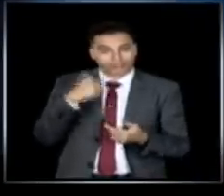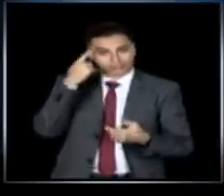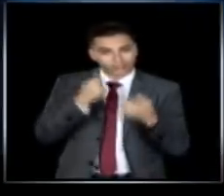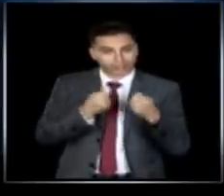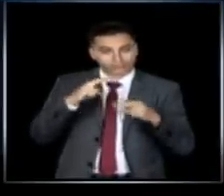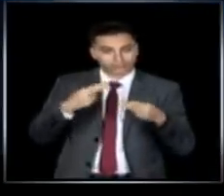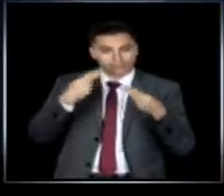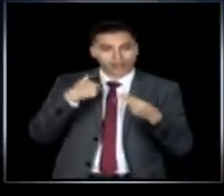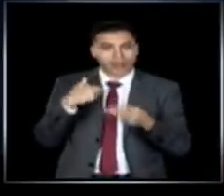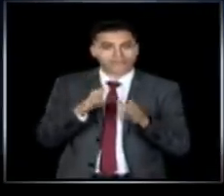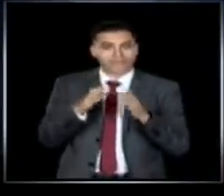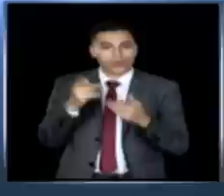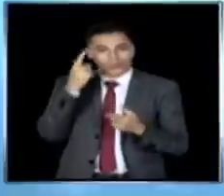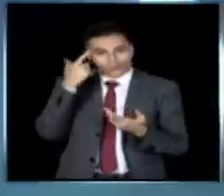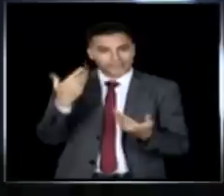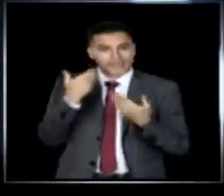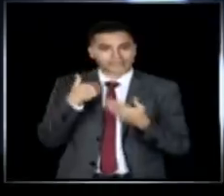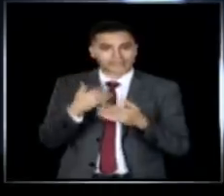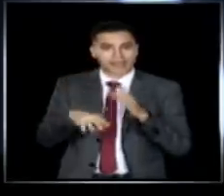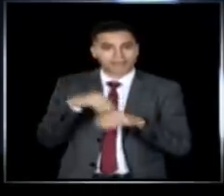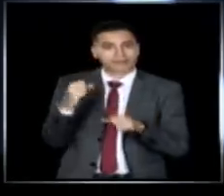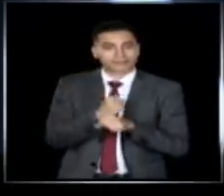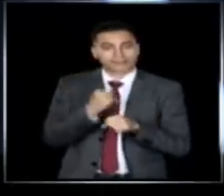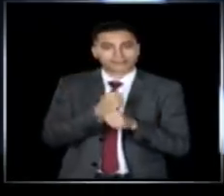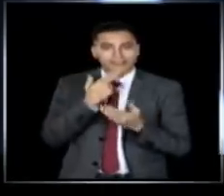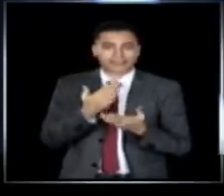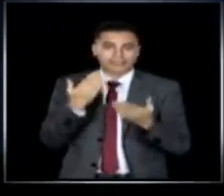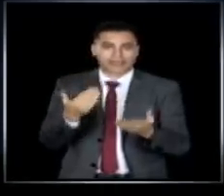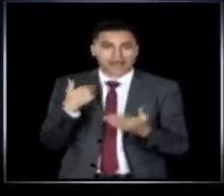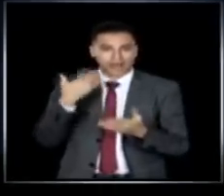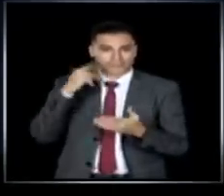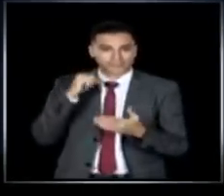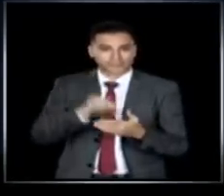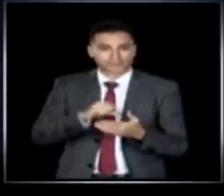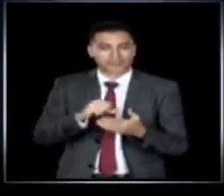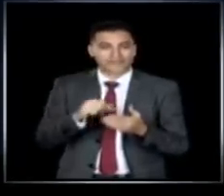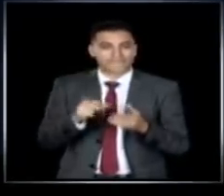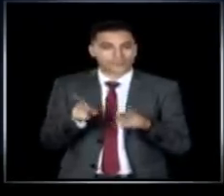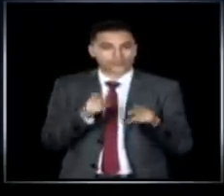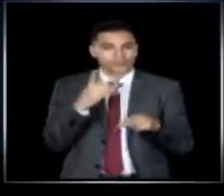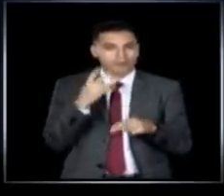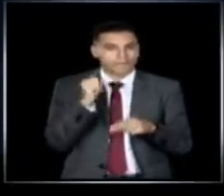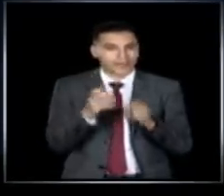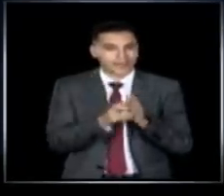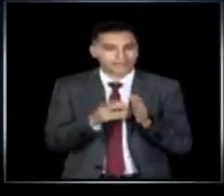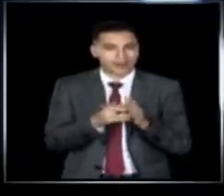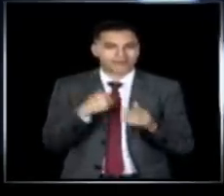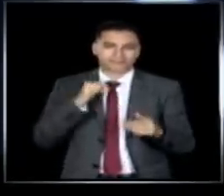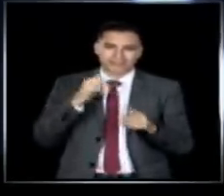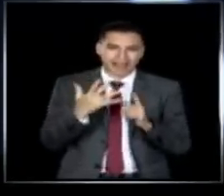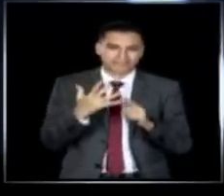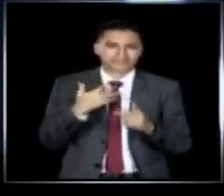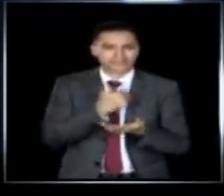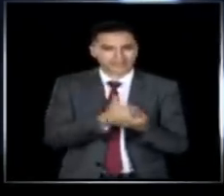الفقرة، وإن شاء الله أقدر أحقق سكور كويس. بعد ما خسرنا في الموسم الرابع للجامعات قررنا نرجع ونشتغل على نفسنا أكتر عشان نشارك في الموسم الخامس